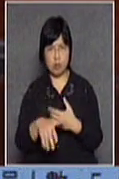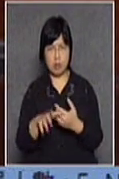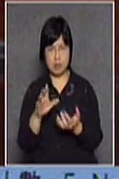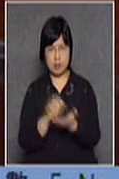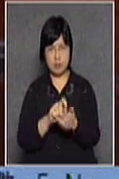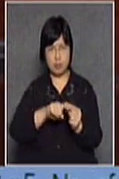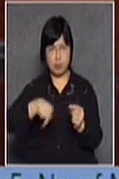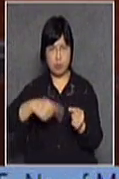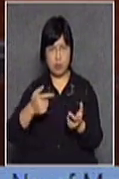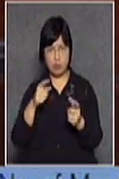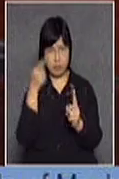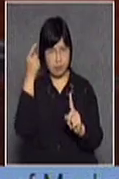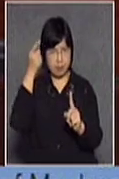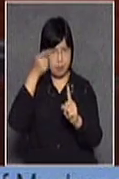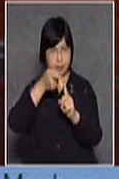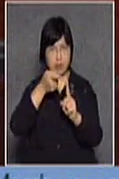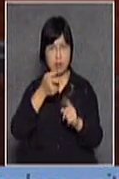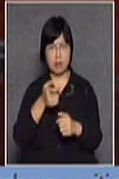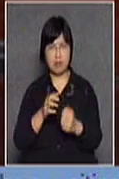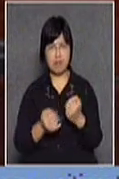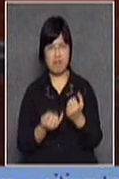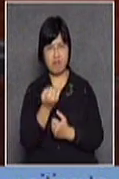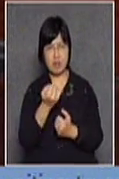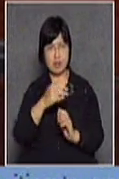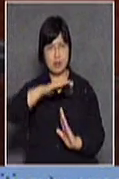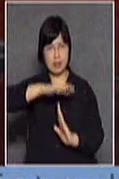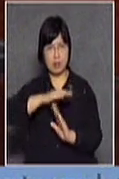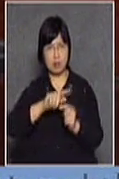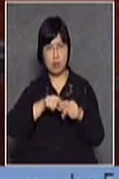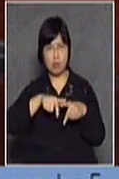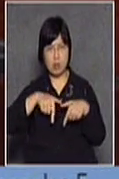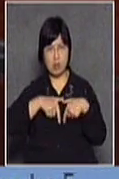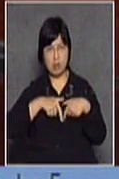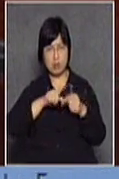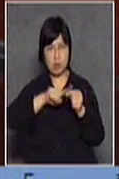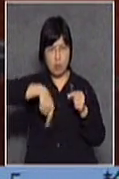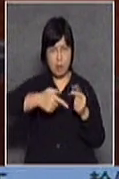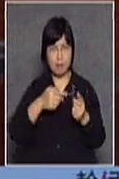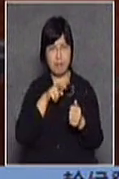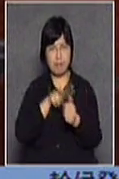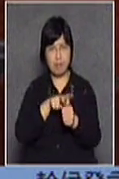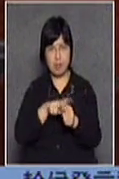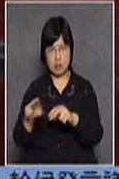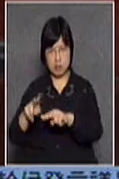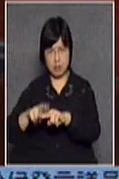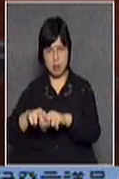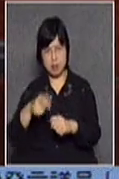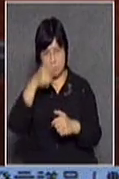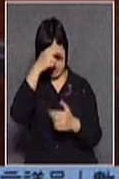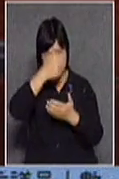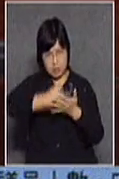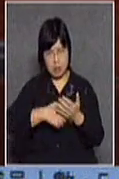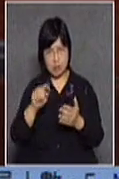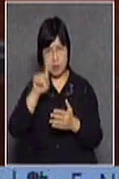的是違法癱瘓中環的手法，迫使中央在政制問題方面就